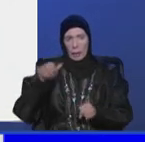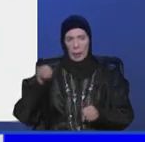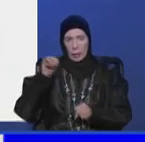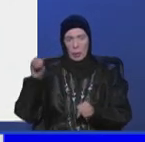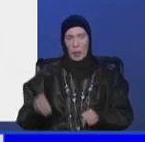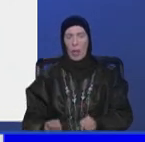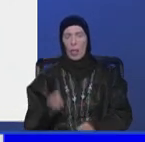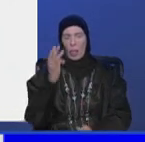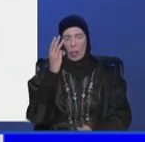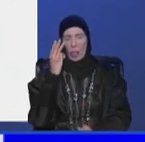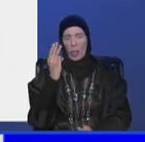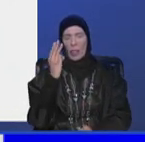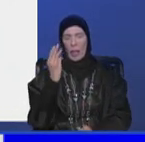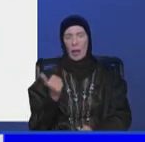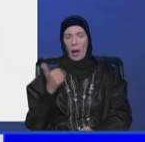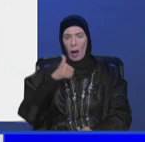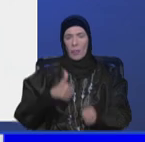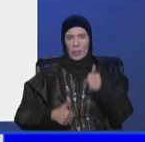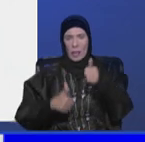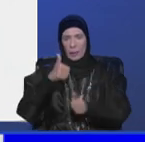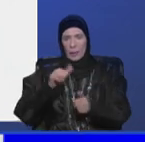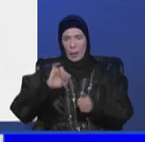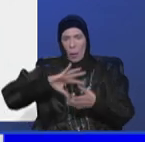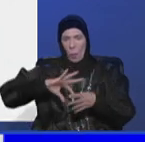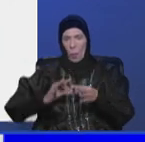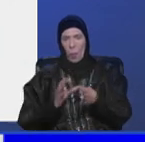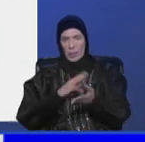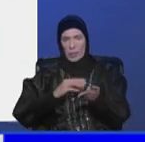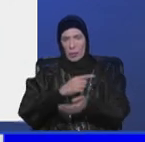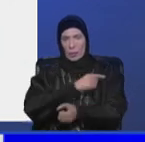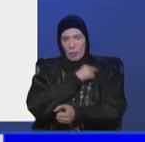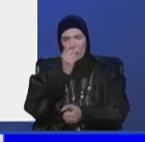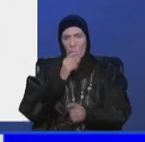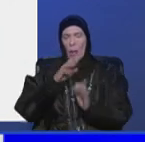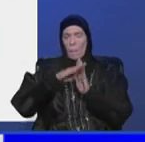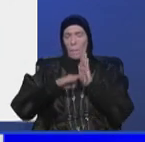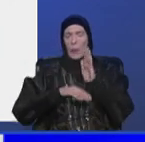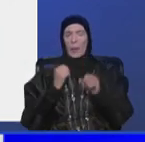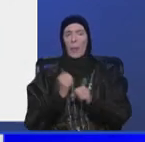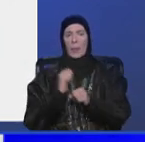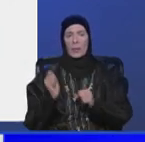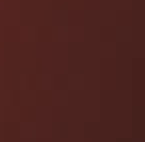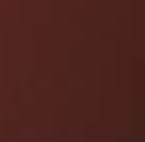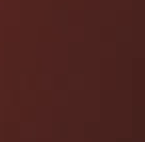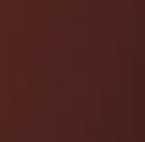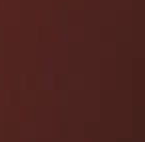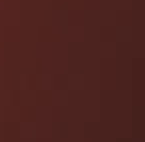تقييم 93 مؤسسة صحية منذ تنفيذ البرنامج.